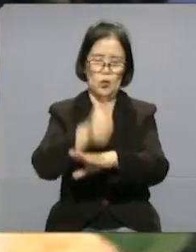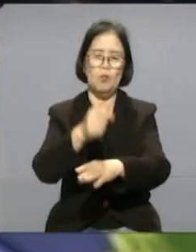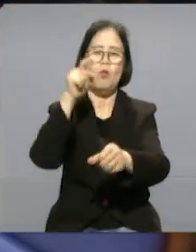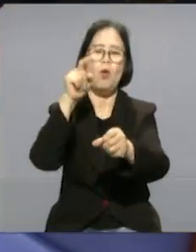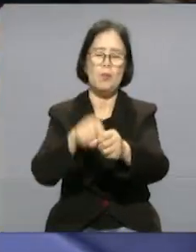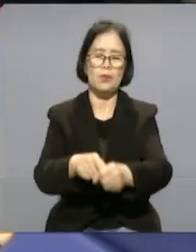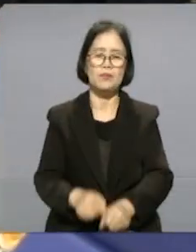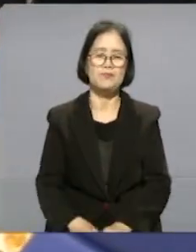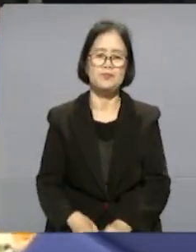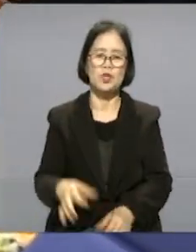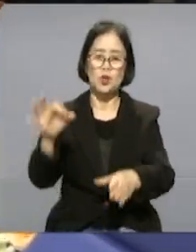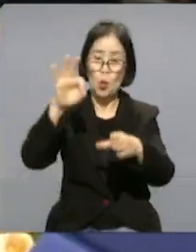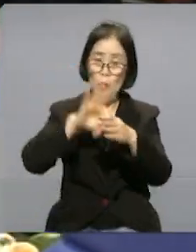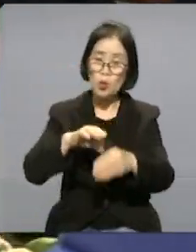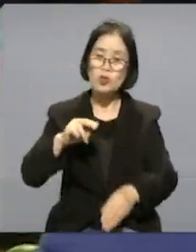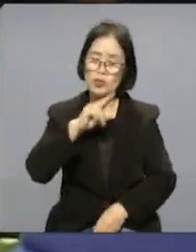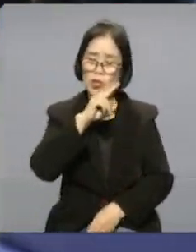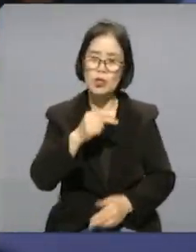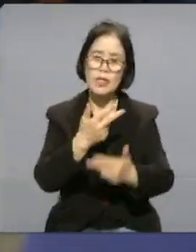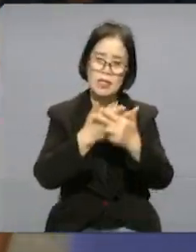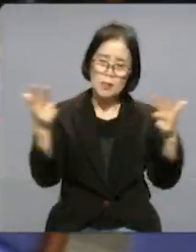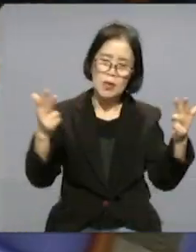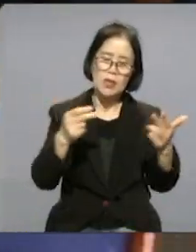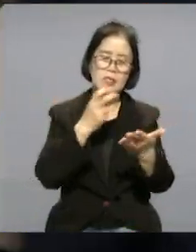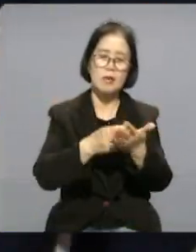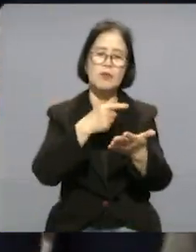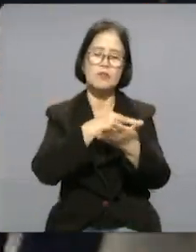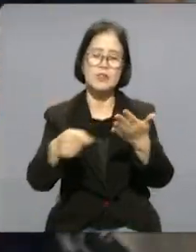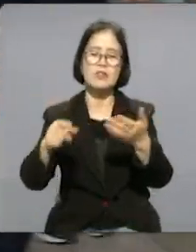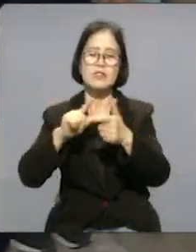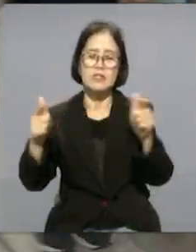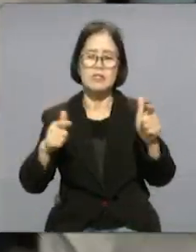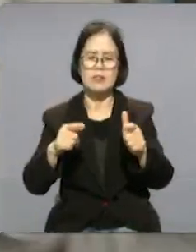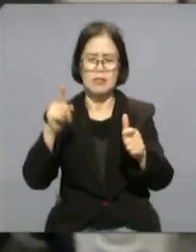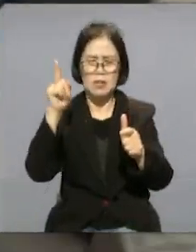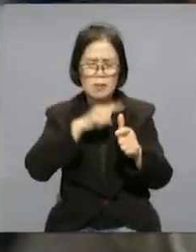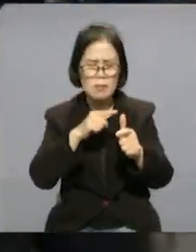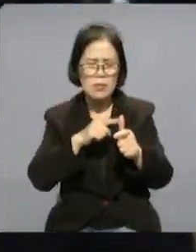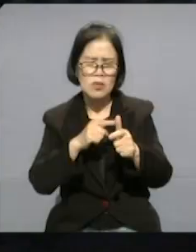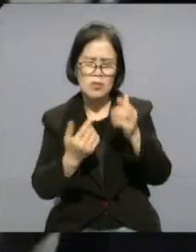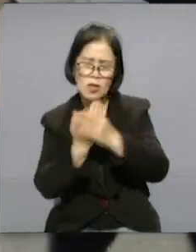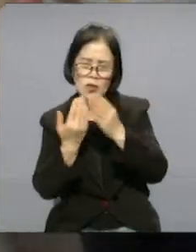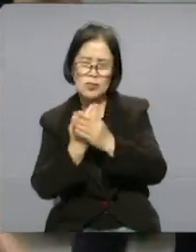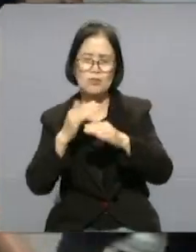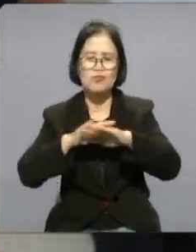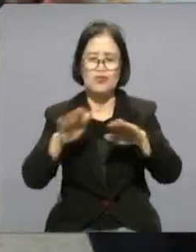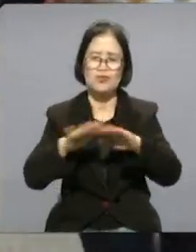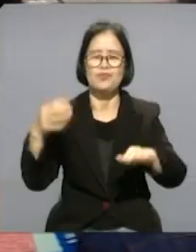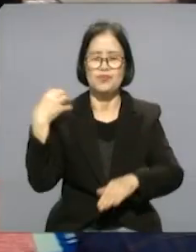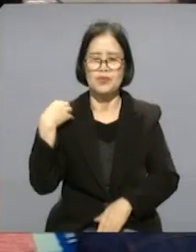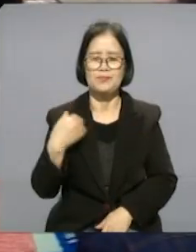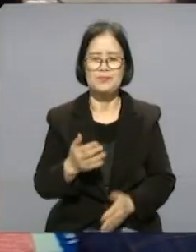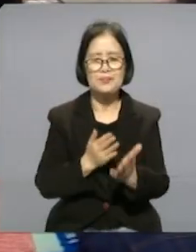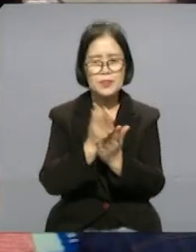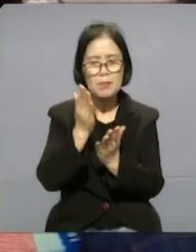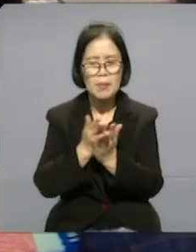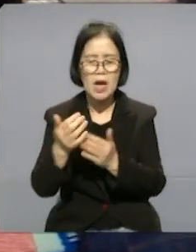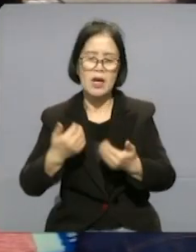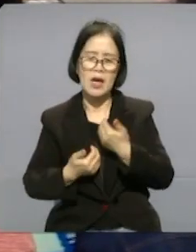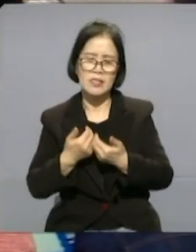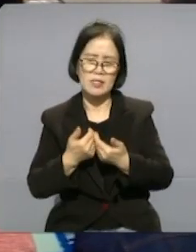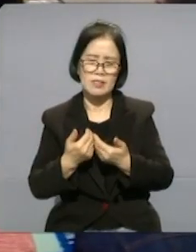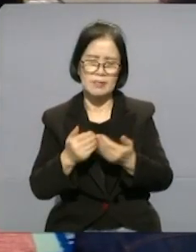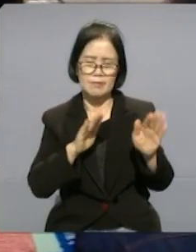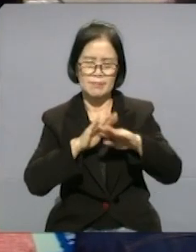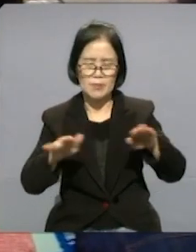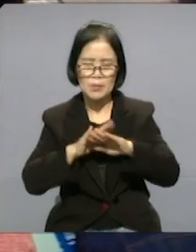위해 돈봉투 의혹과 이재명 대표 사법 리스크 등 악재를 풀어내야 합니다. 개파 갈등을 수습해 당을 단일